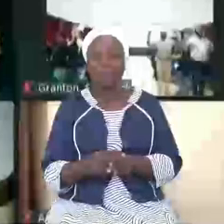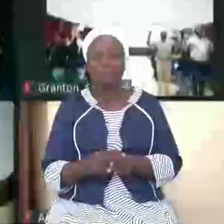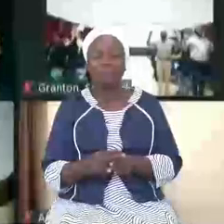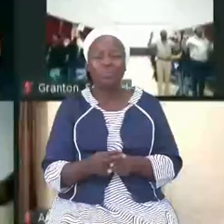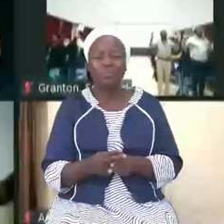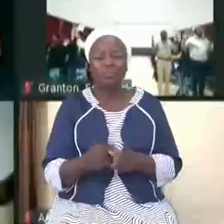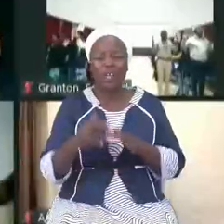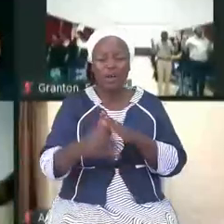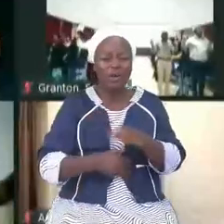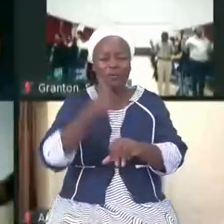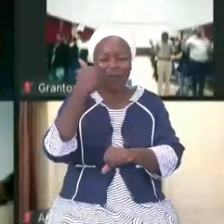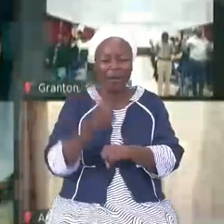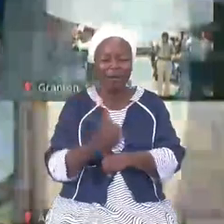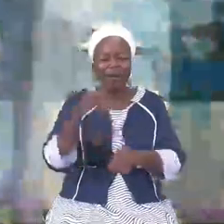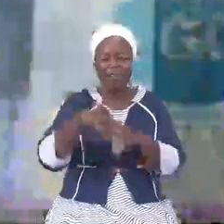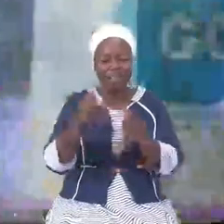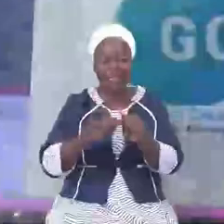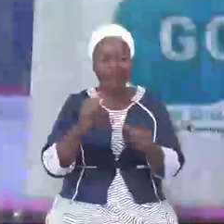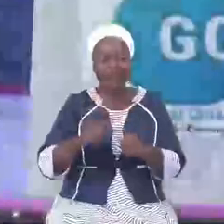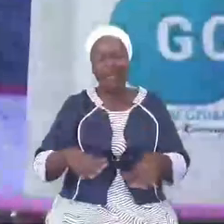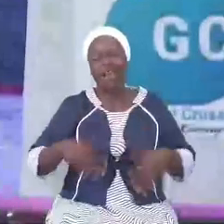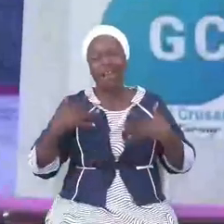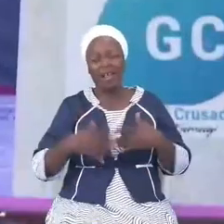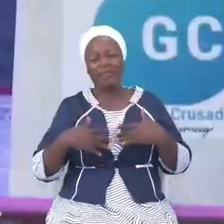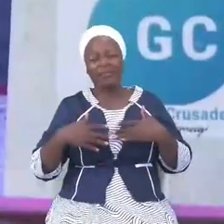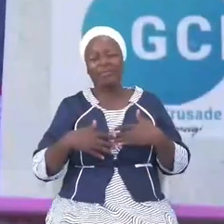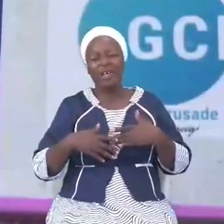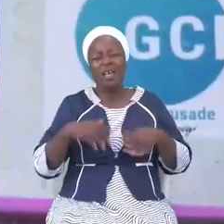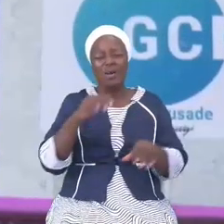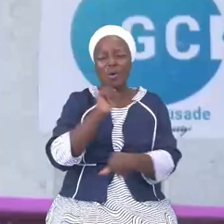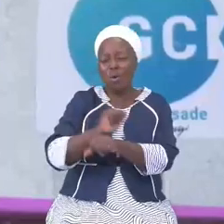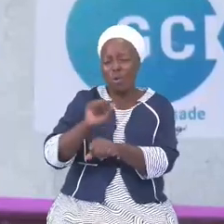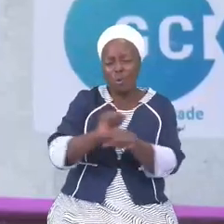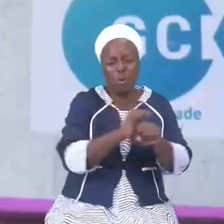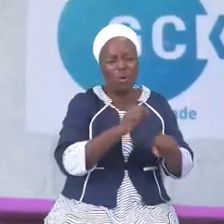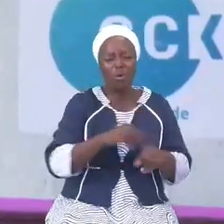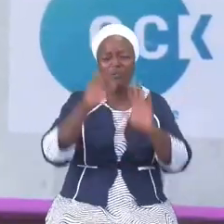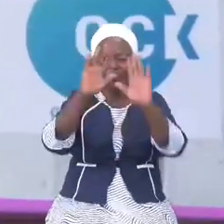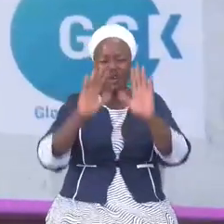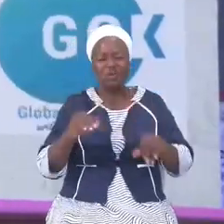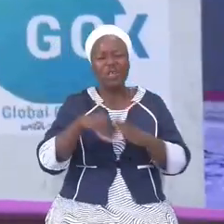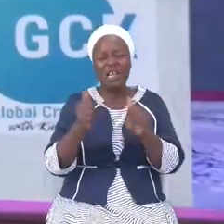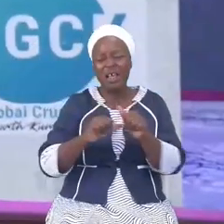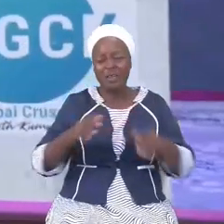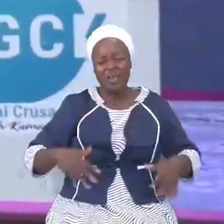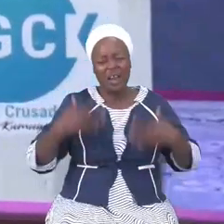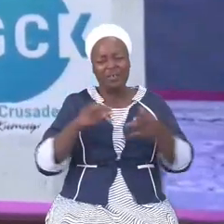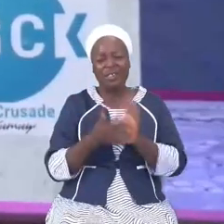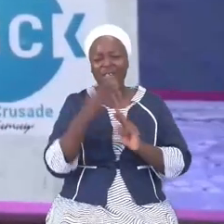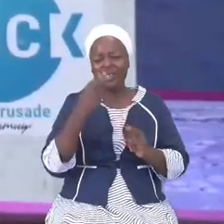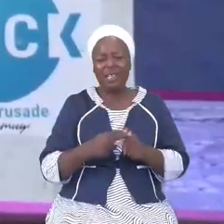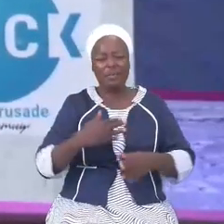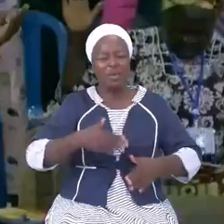Confirmation dans chaque vie, opération dans chaque vie, joie dans chaque